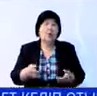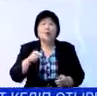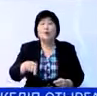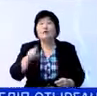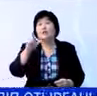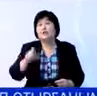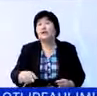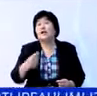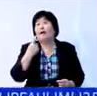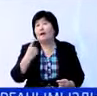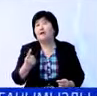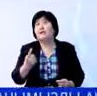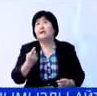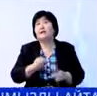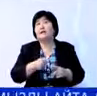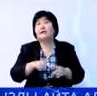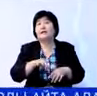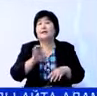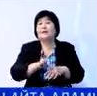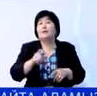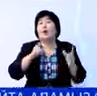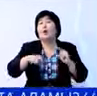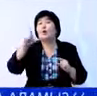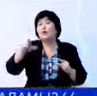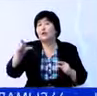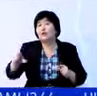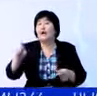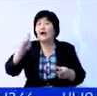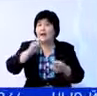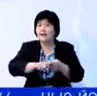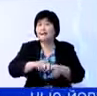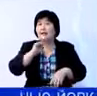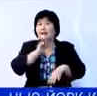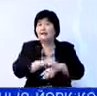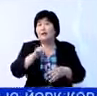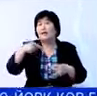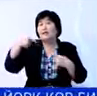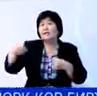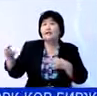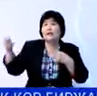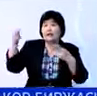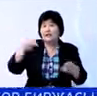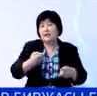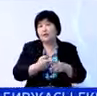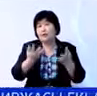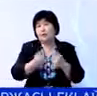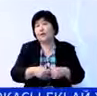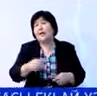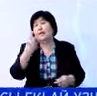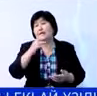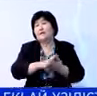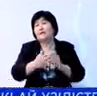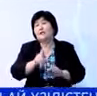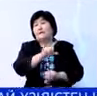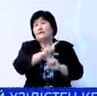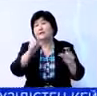азамат жаңағы Ресей Федерациясынан келген студенттердің арасынан анықталып отыр. Сырттан келген жағдай болып есептеледі. Екі жағдай